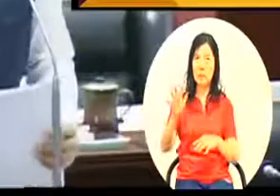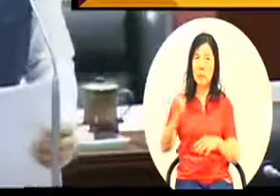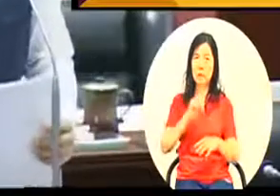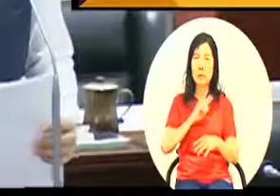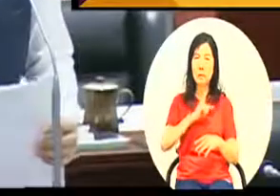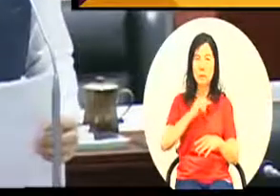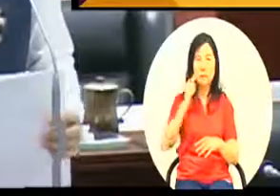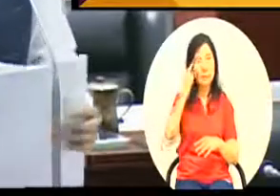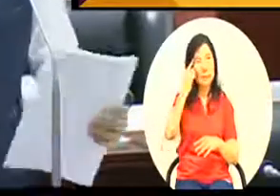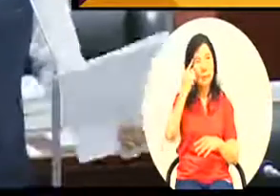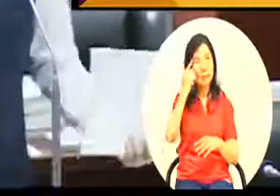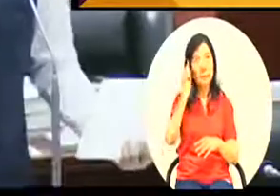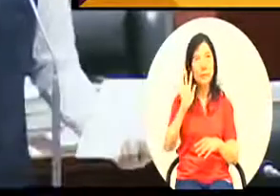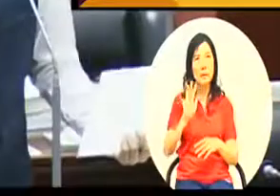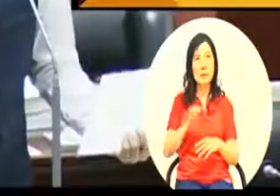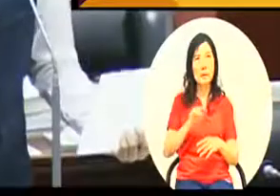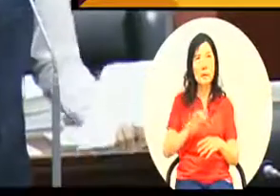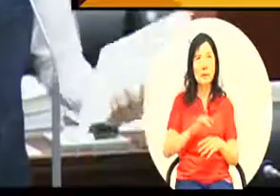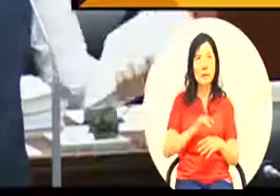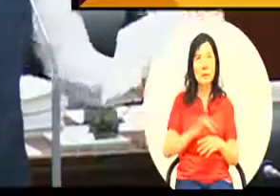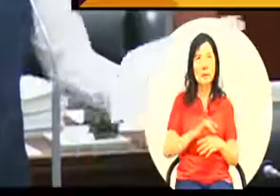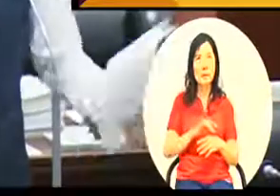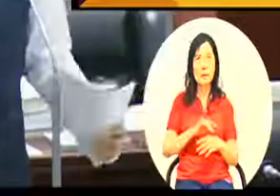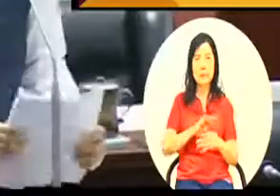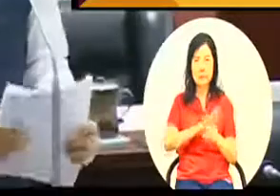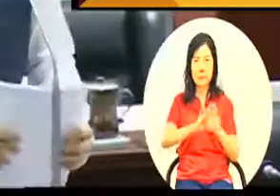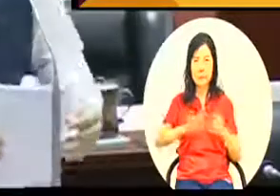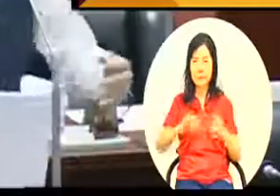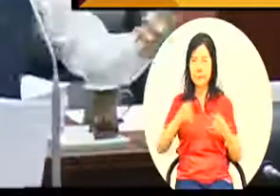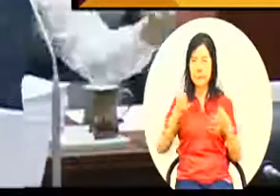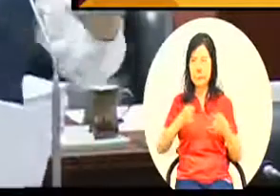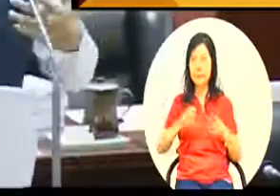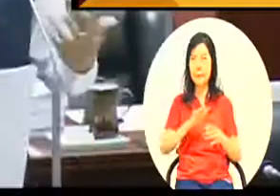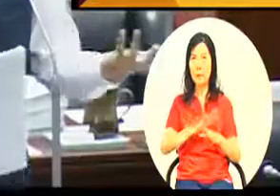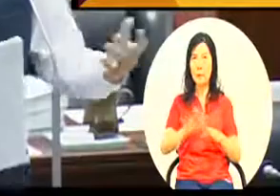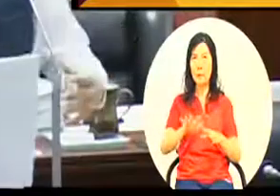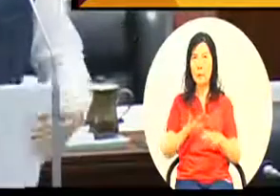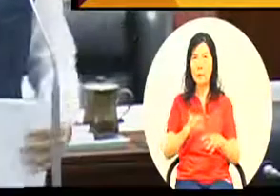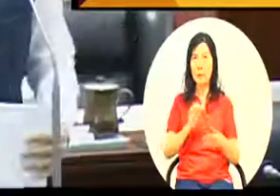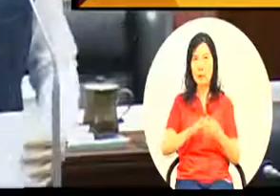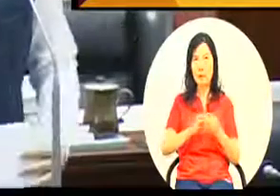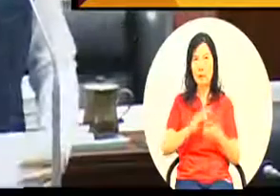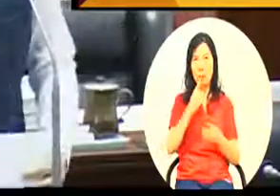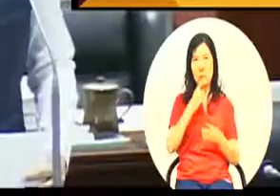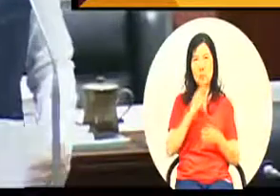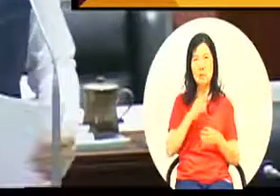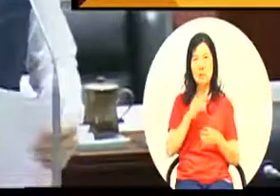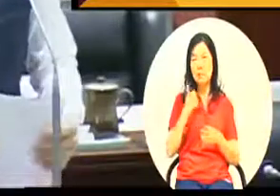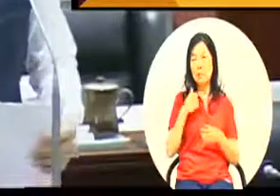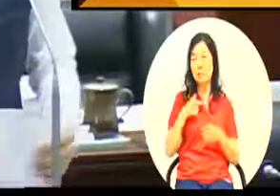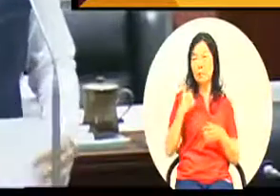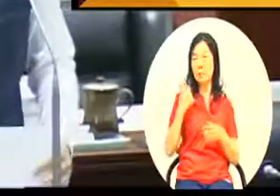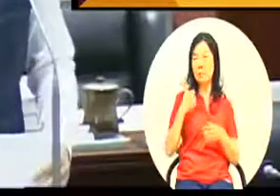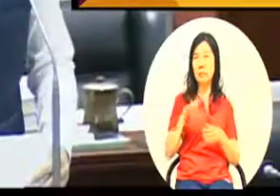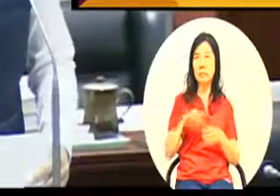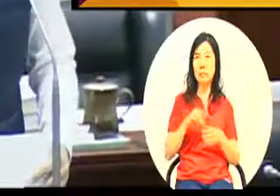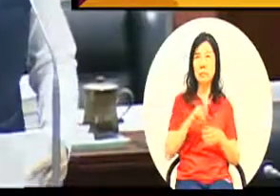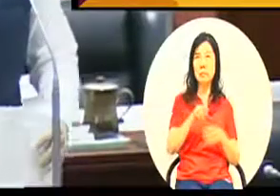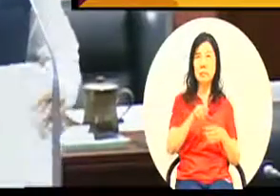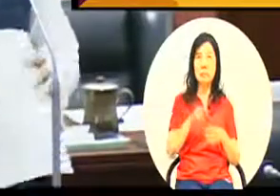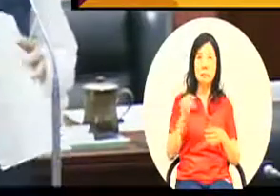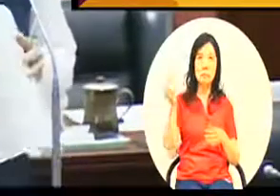解的方式，可是导致的仇恨了嘛？就觉得也许我们比较优越或者怎么样嘛？那我觉得终究